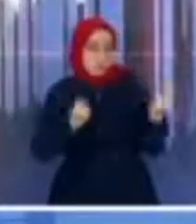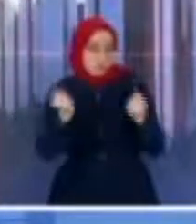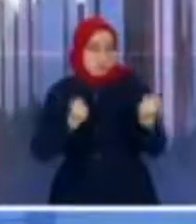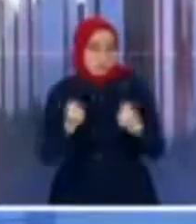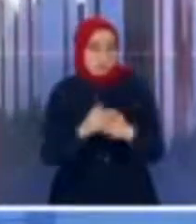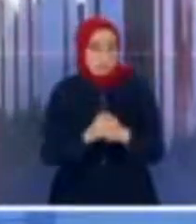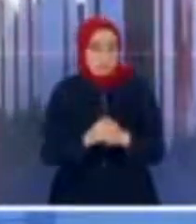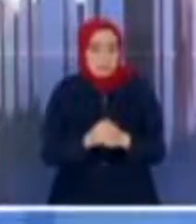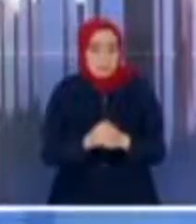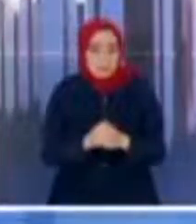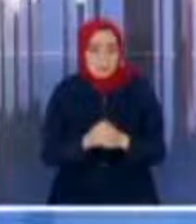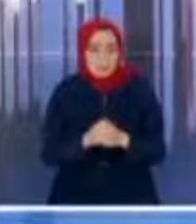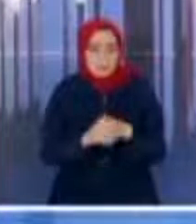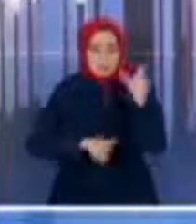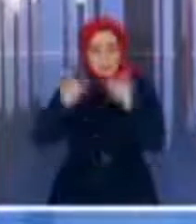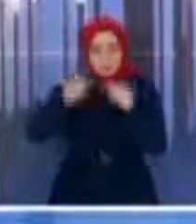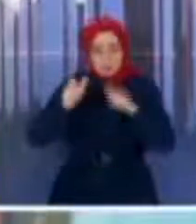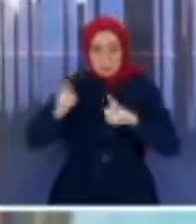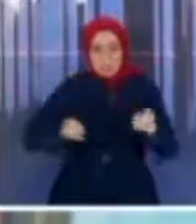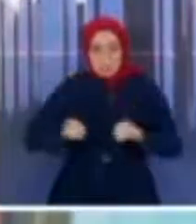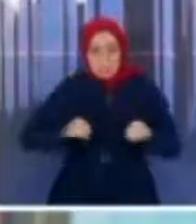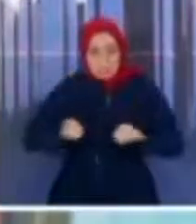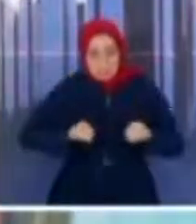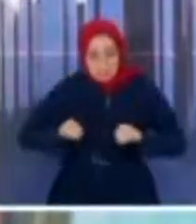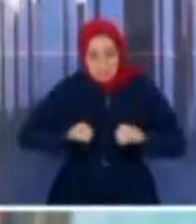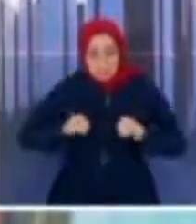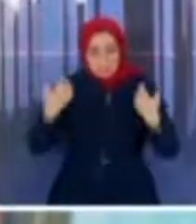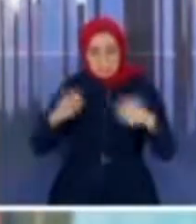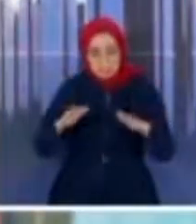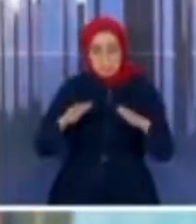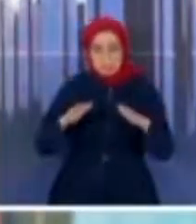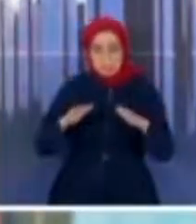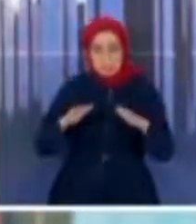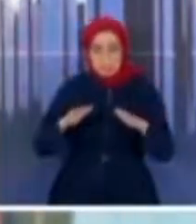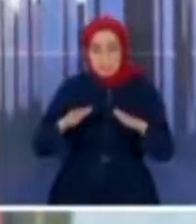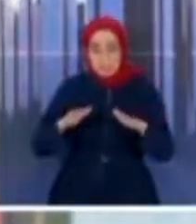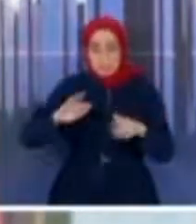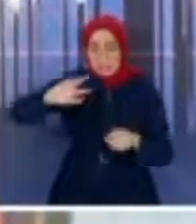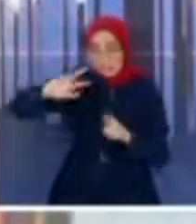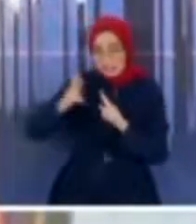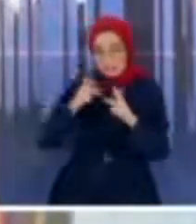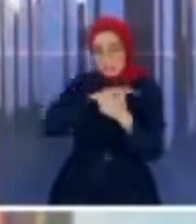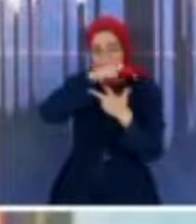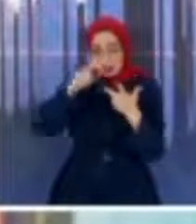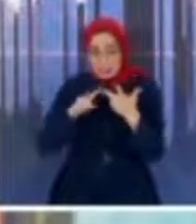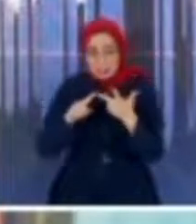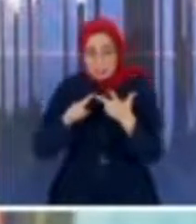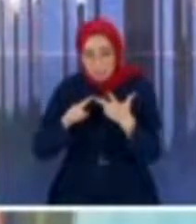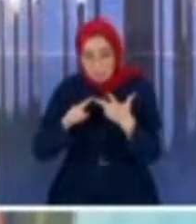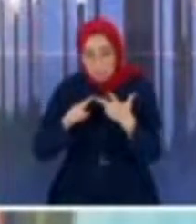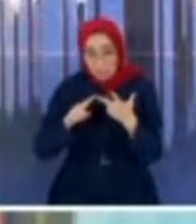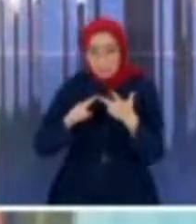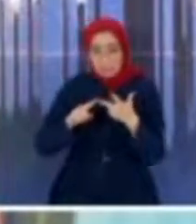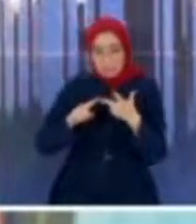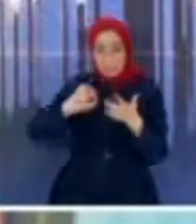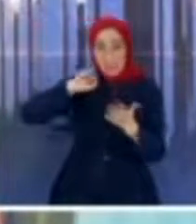او الخدمات الطبيه المختصه هي الحلقه الثالثه في الشين اللي نواجهوا بها حوادث